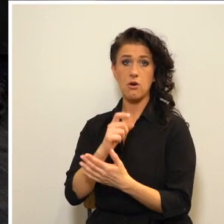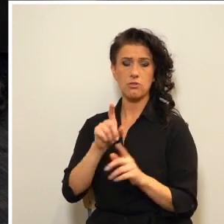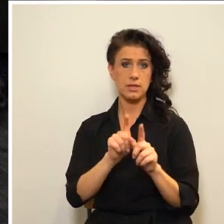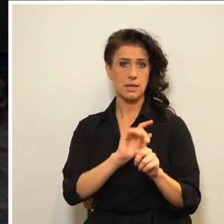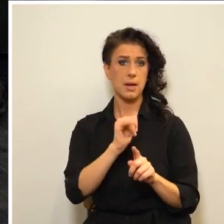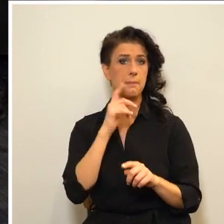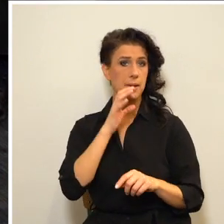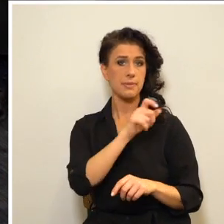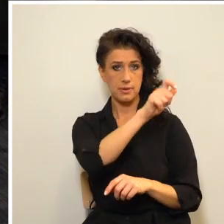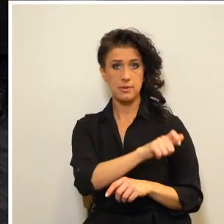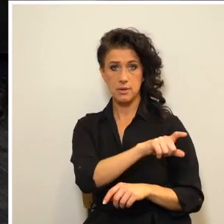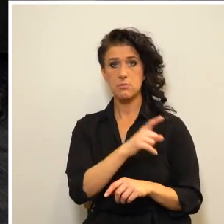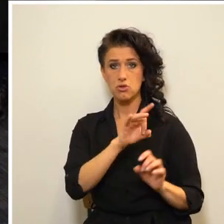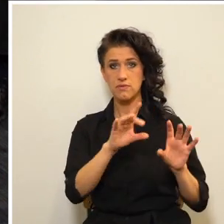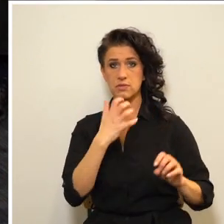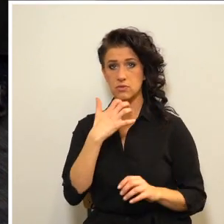powiedział